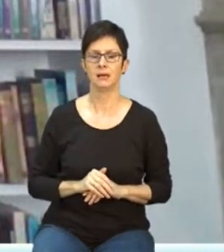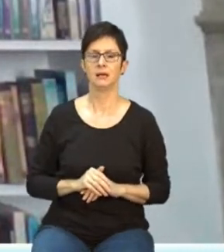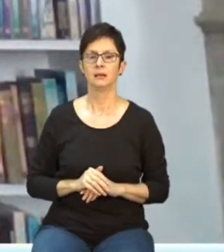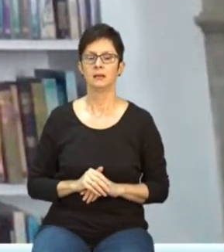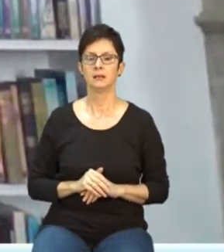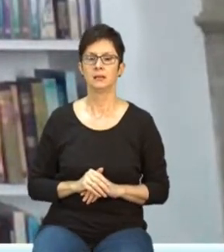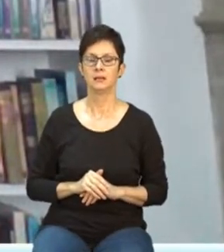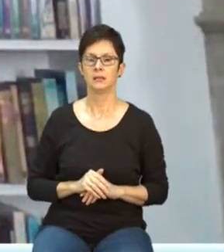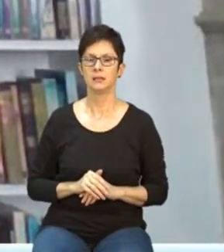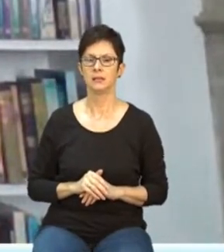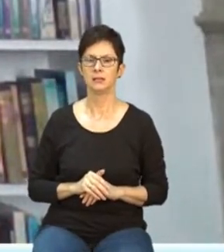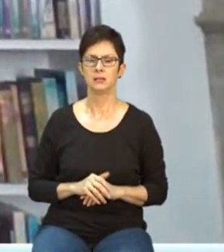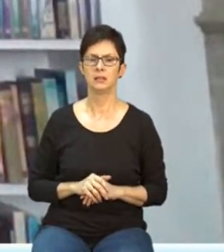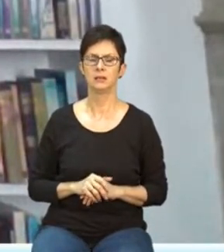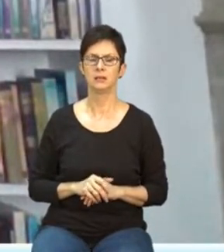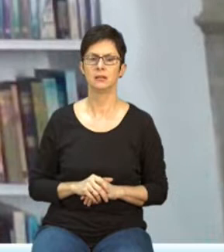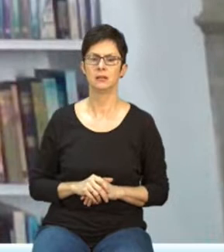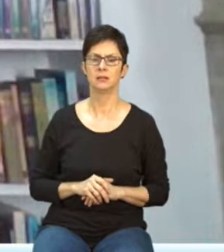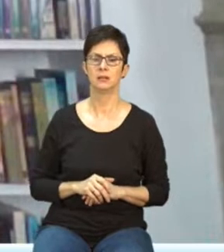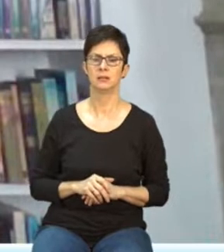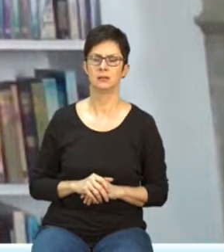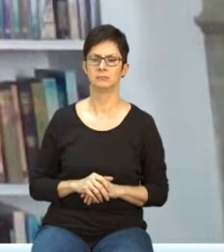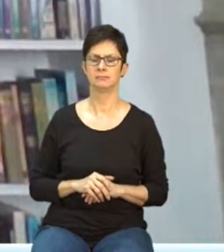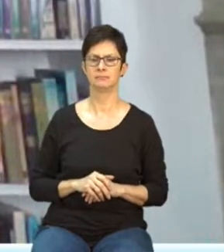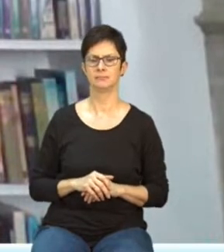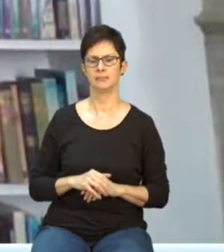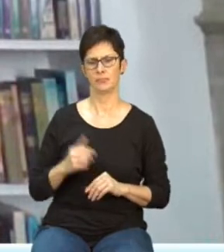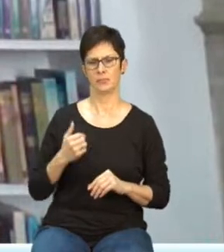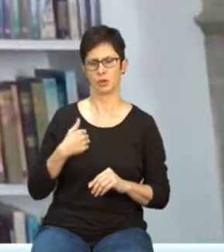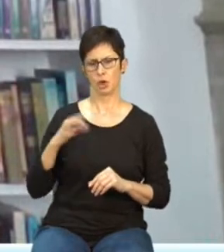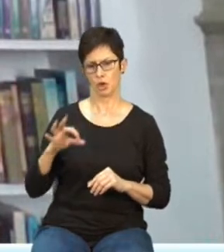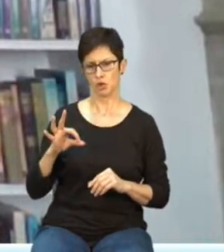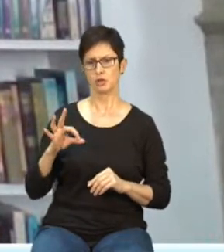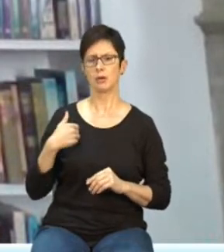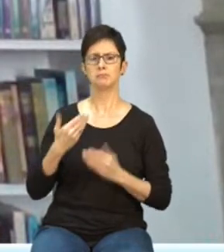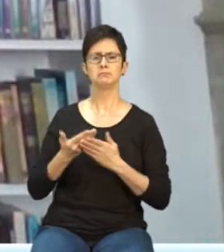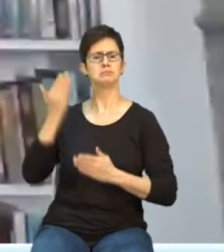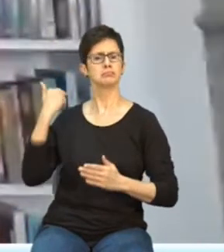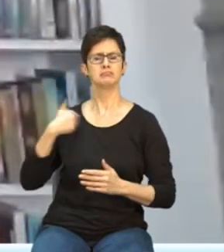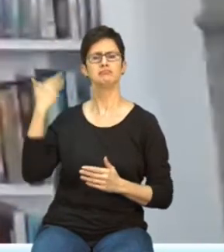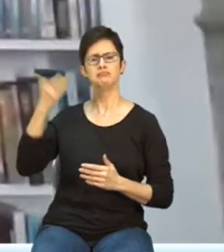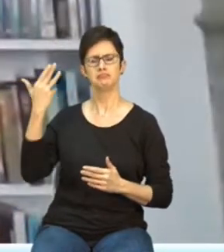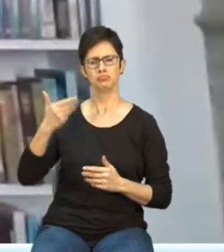założę że to już odniosłam się trochę do tego w mojej dzisiejszej prezentacji